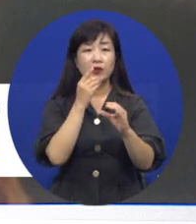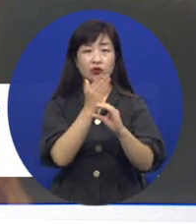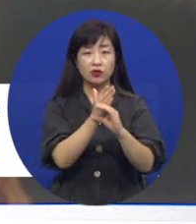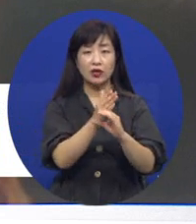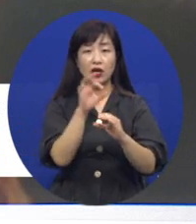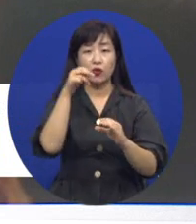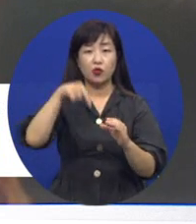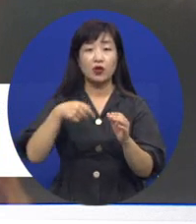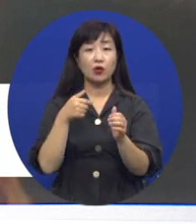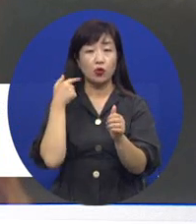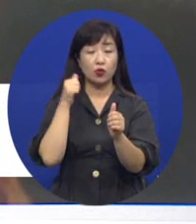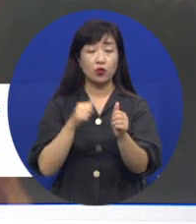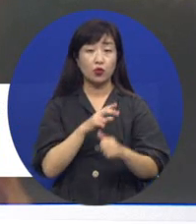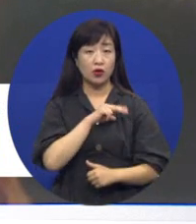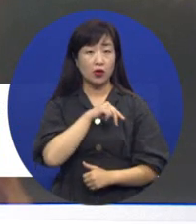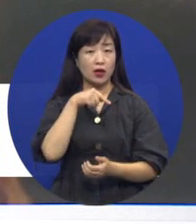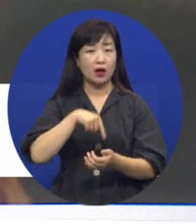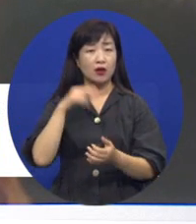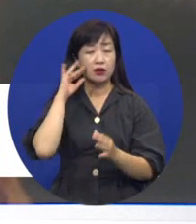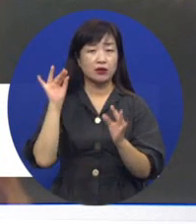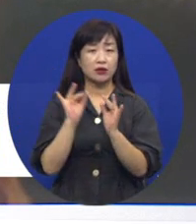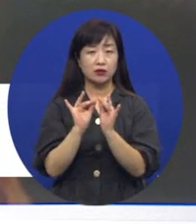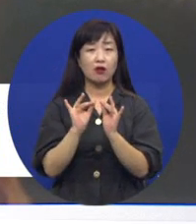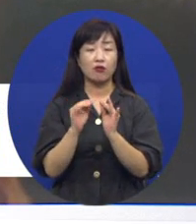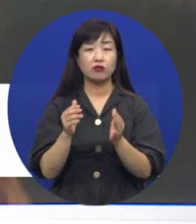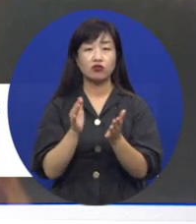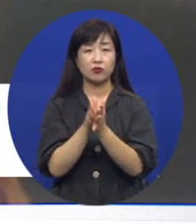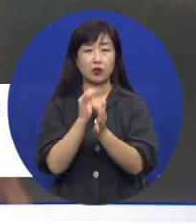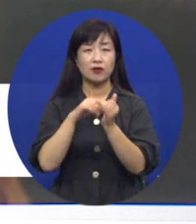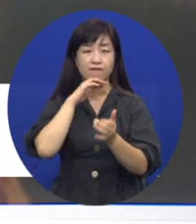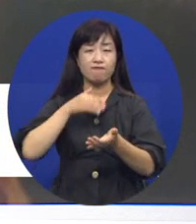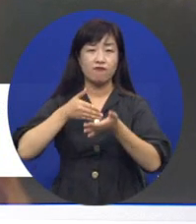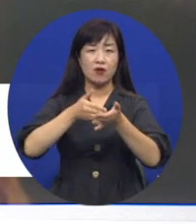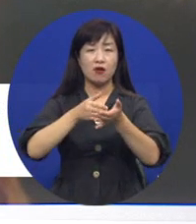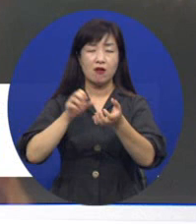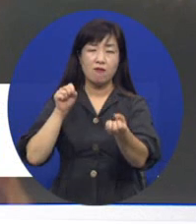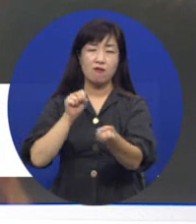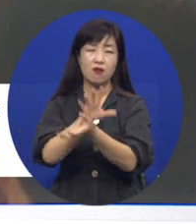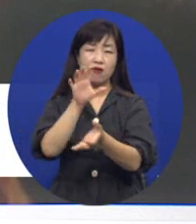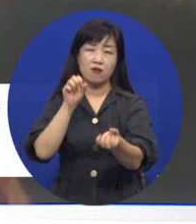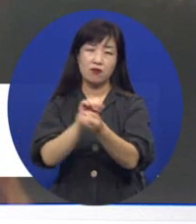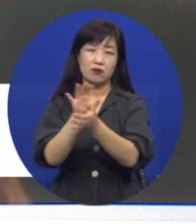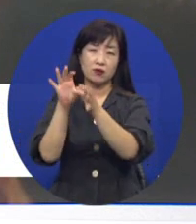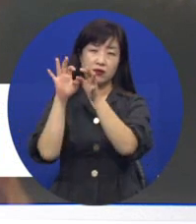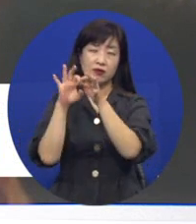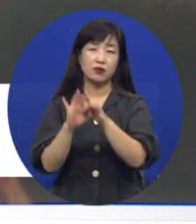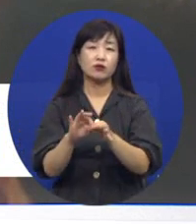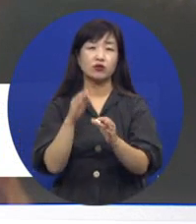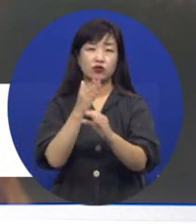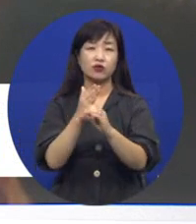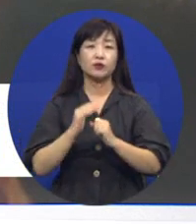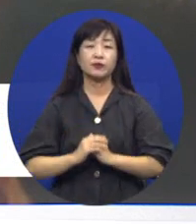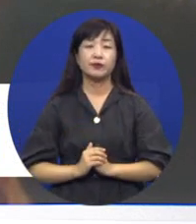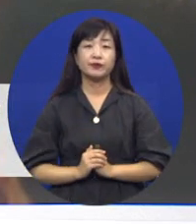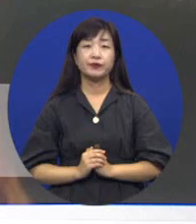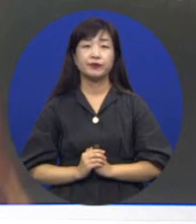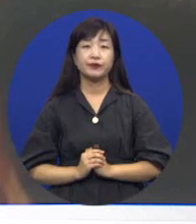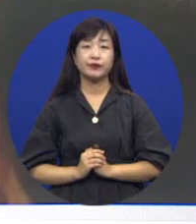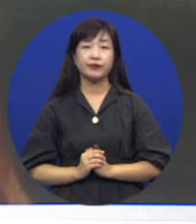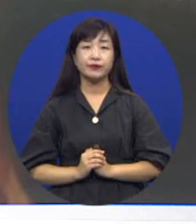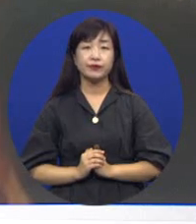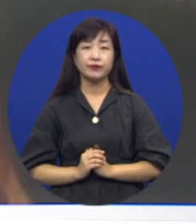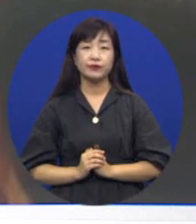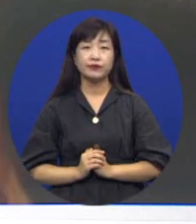위성곤 의원에게 오늘 찬성 주민들이 항의하면서 물리적인 충돌까지 빚어지기도 했습니다. 조인호 기자의 보도입니다.